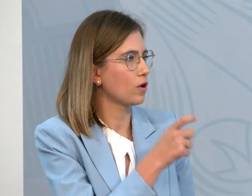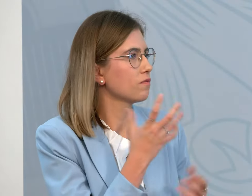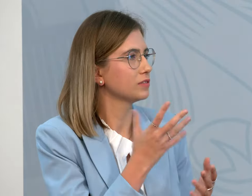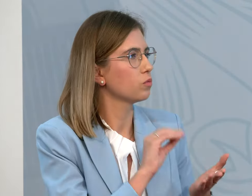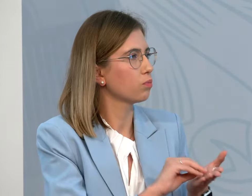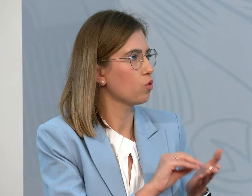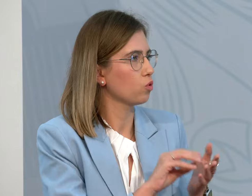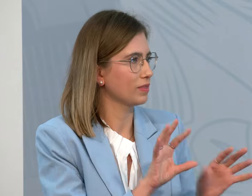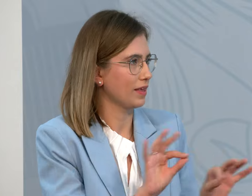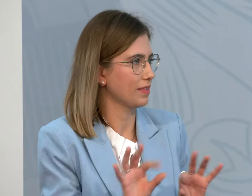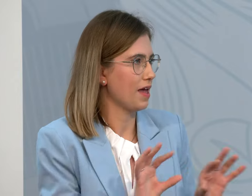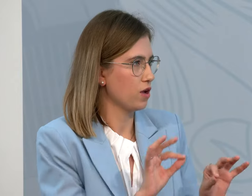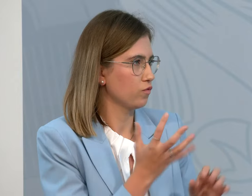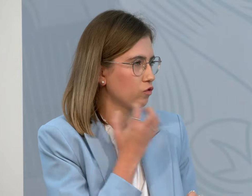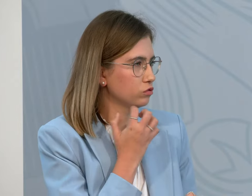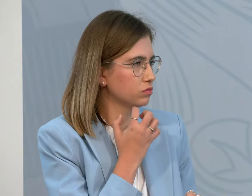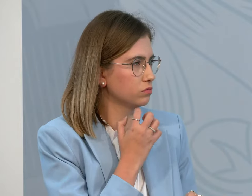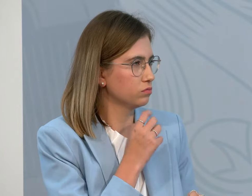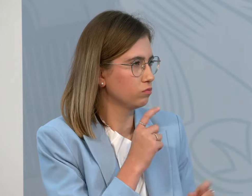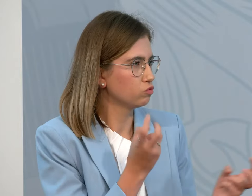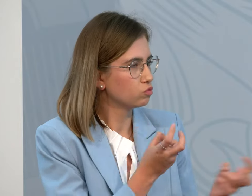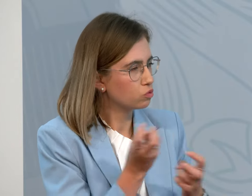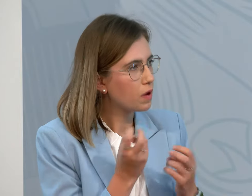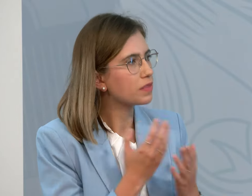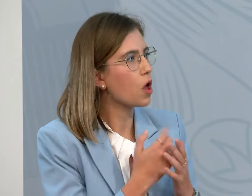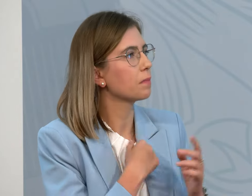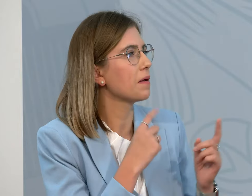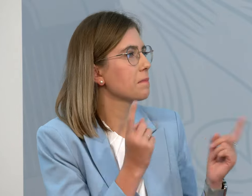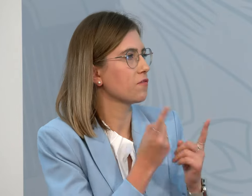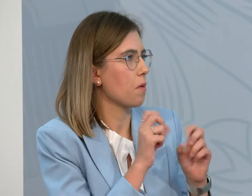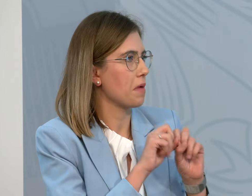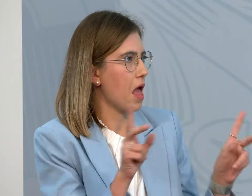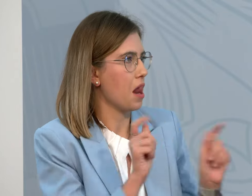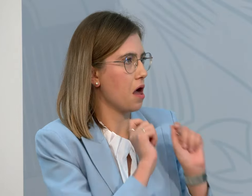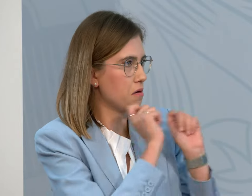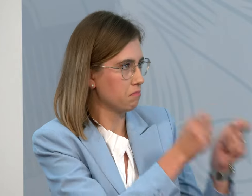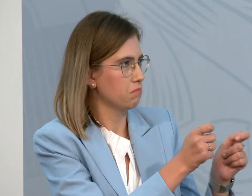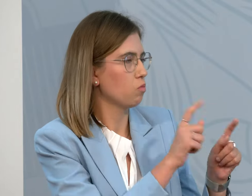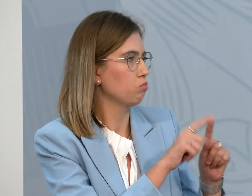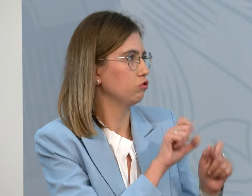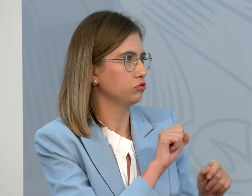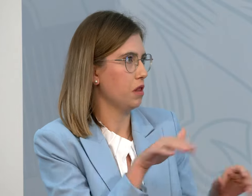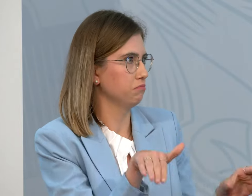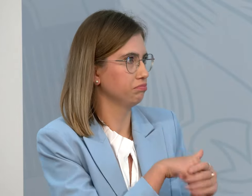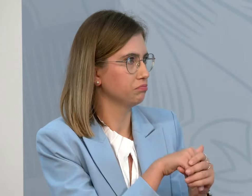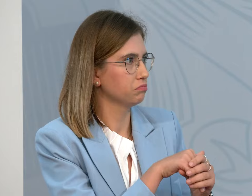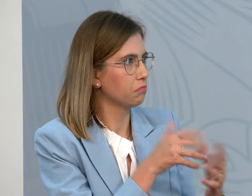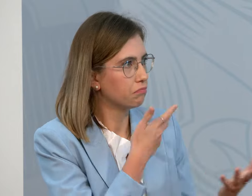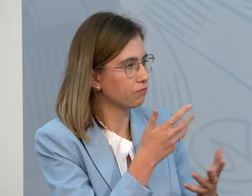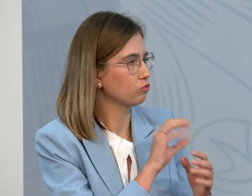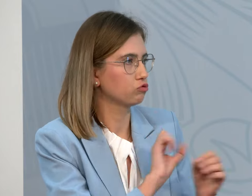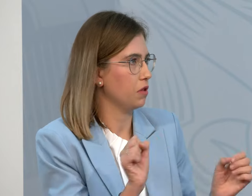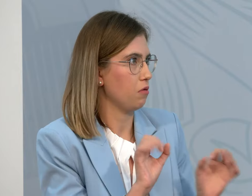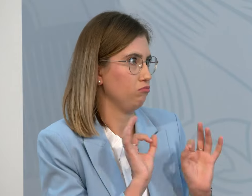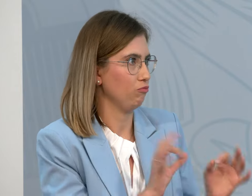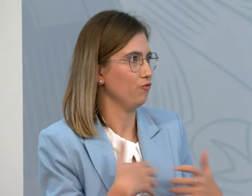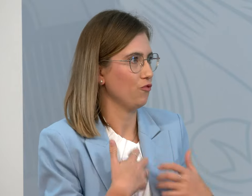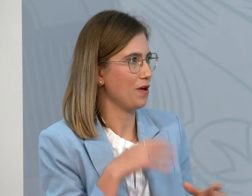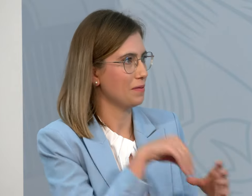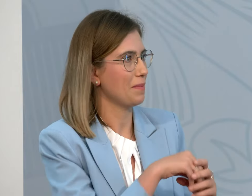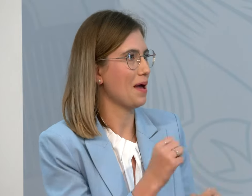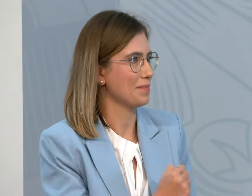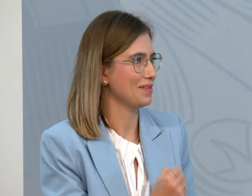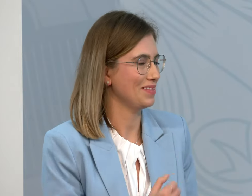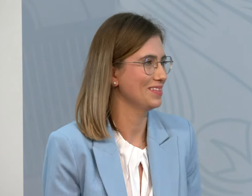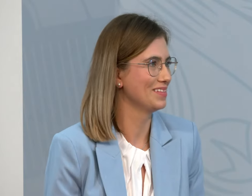gesucht. Und mein Wunsch war es, im Büro zu arbeiten. Und da habe ich mich bei der KELAG beworben und ich bin dann auch